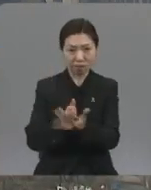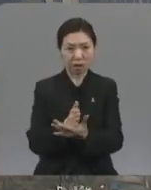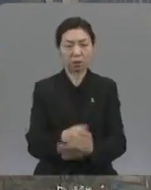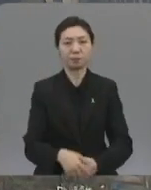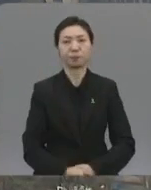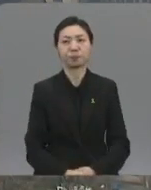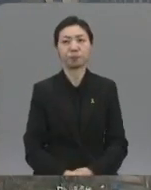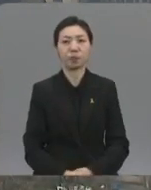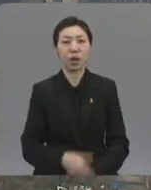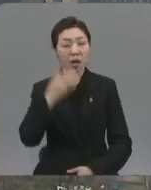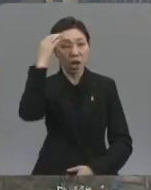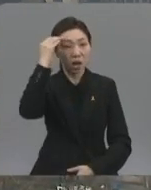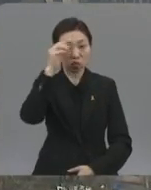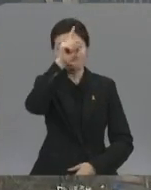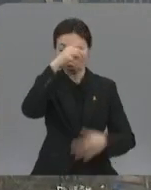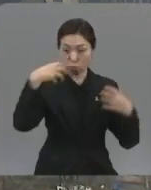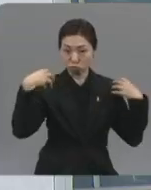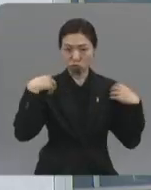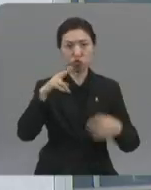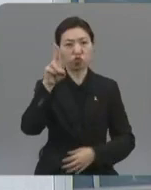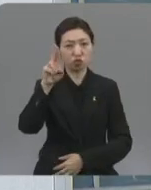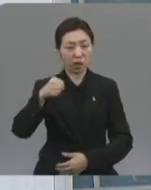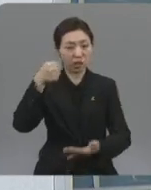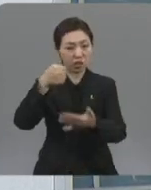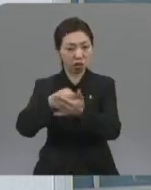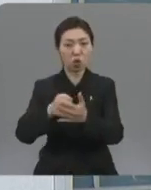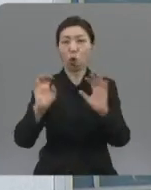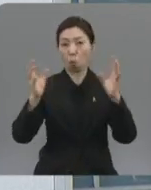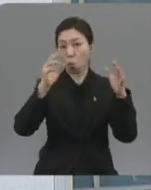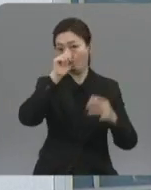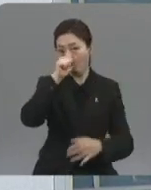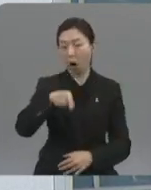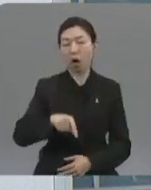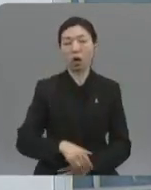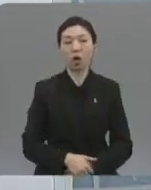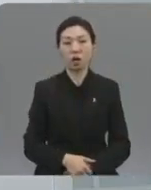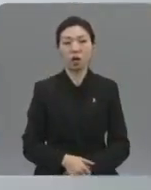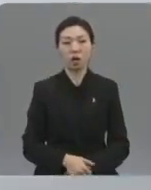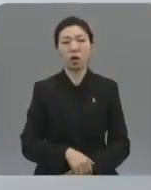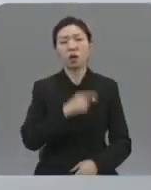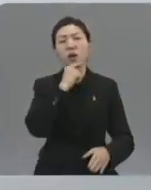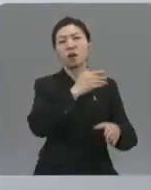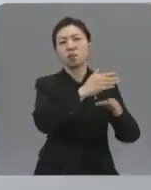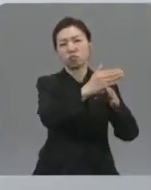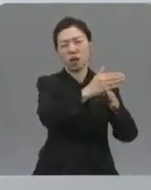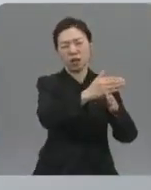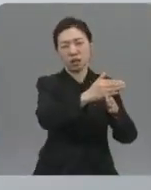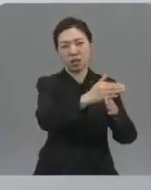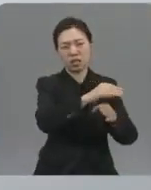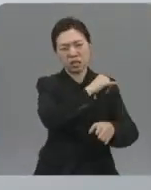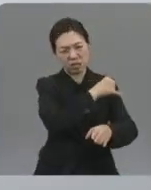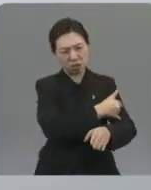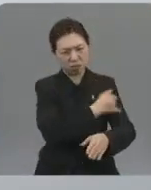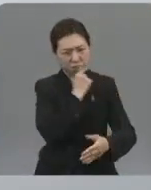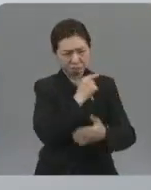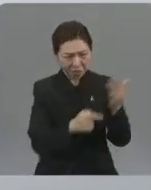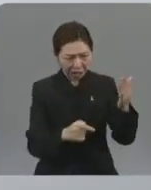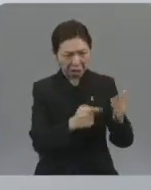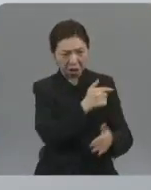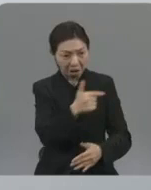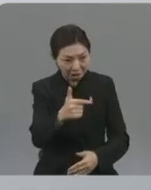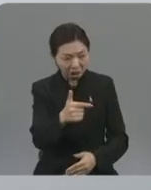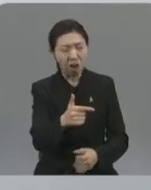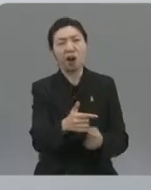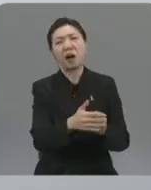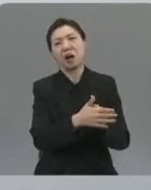cho người dân nhưng lại để dùng vào các chương trình phát triển vũ khí hạt nhân và tên lửa đạn đạo đại sứ của Bắc Triều Tiên tại geneva HD song